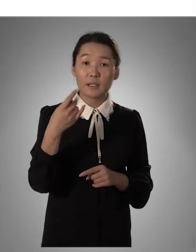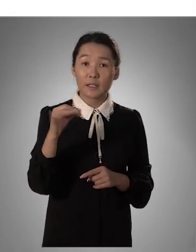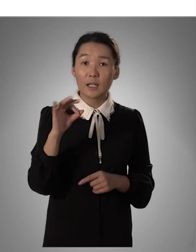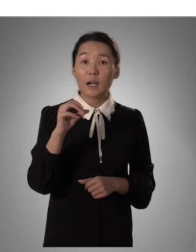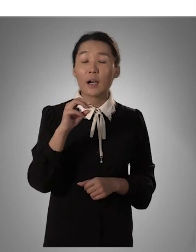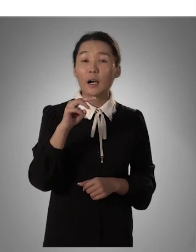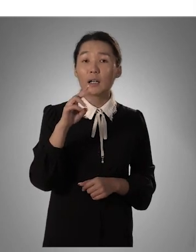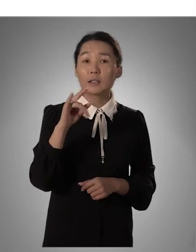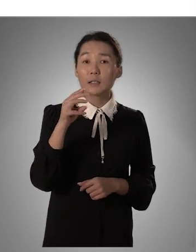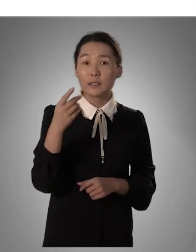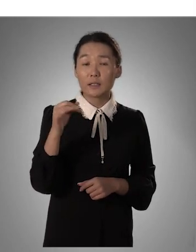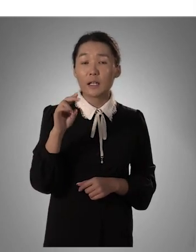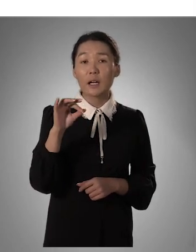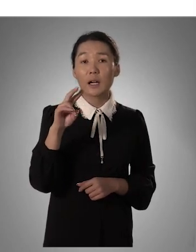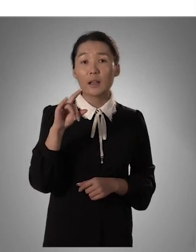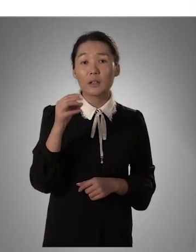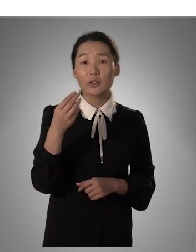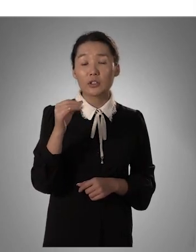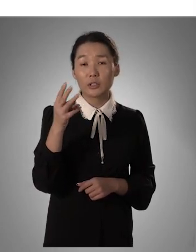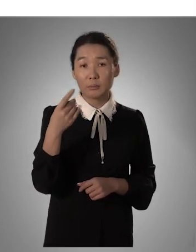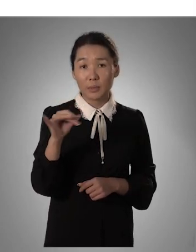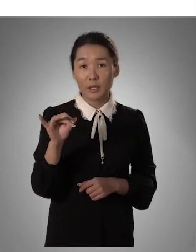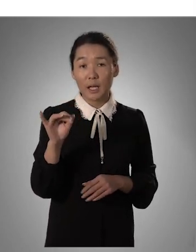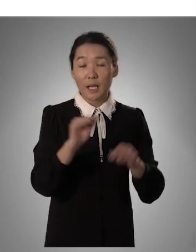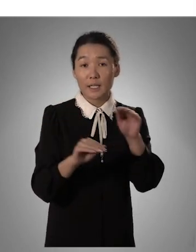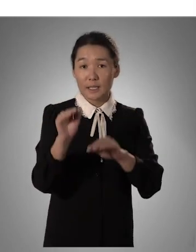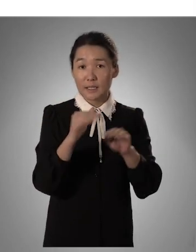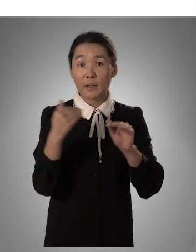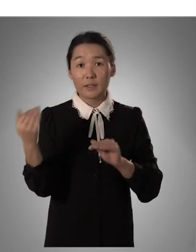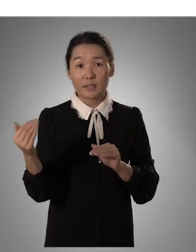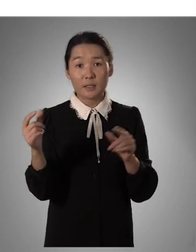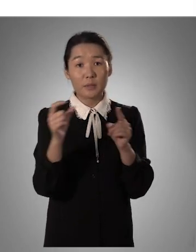голышем и и составьте с ними словосочетания